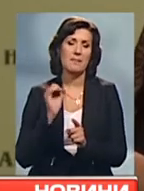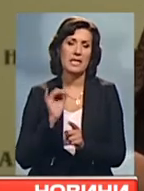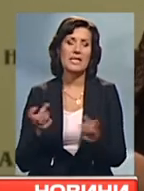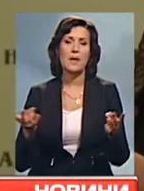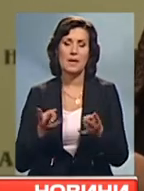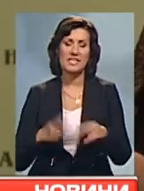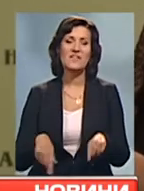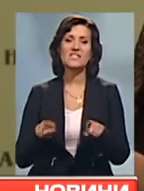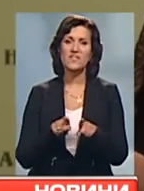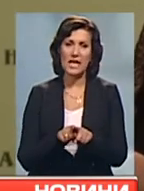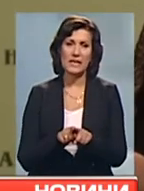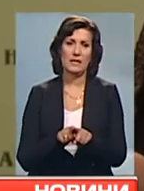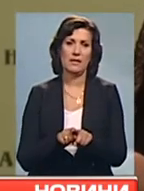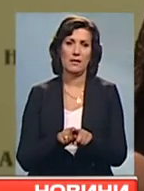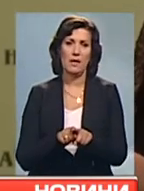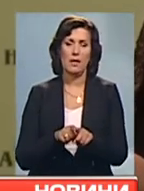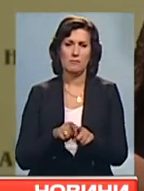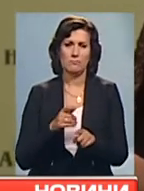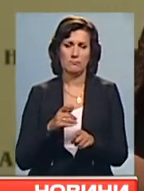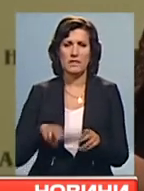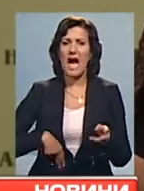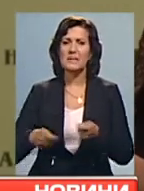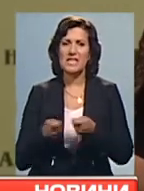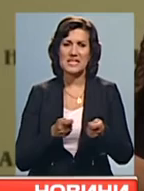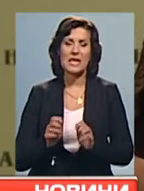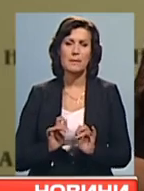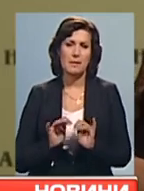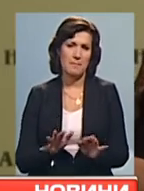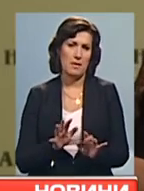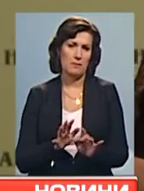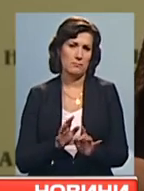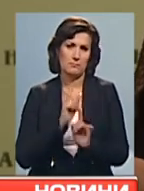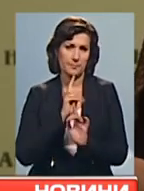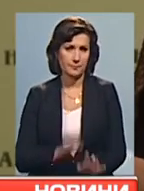необходимости в таких, таких административных мерах они будут исчерпаны.